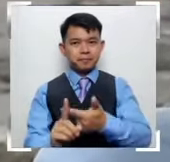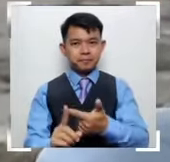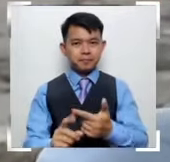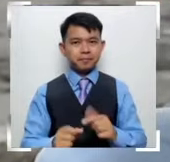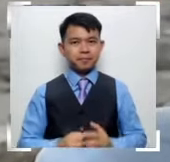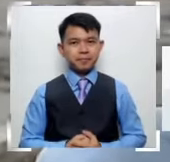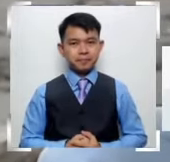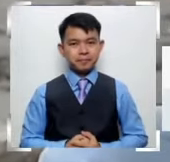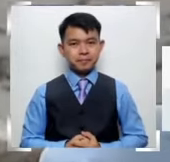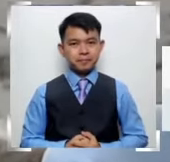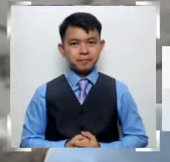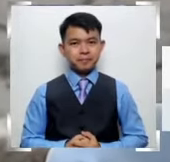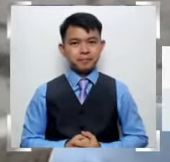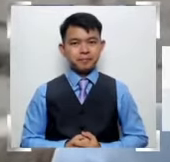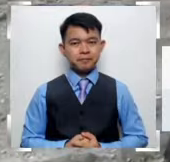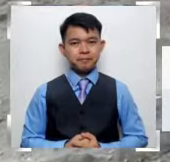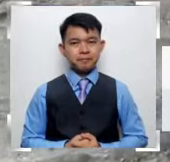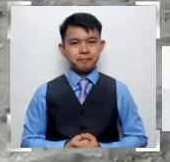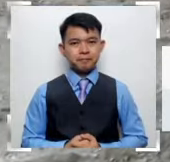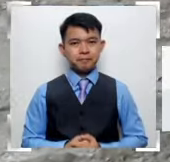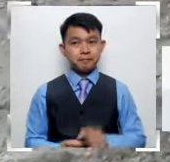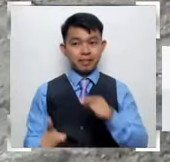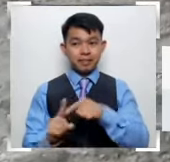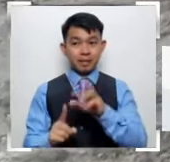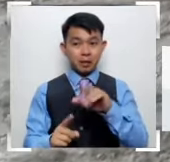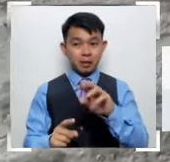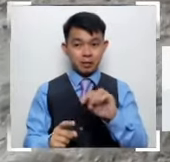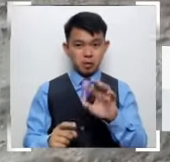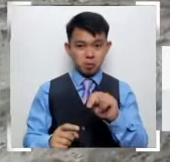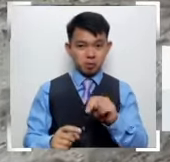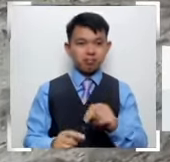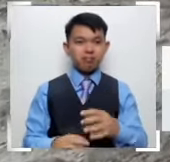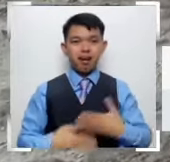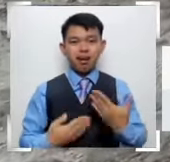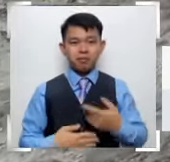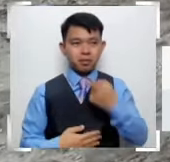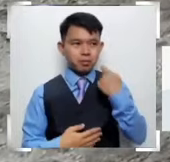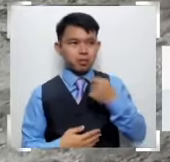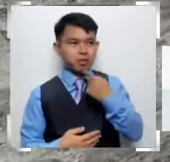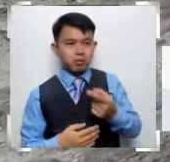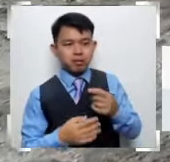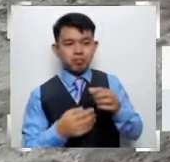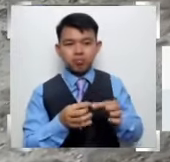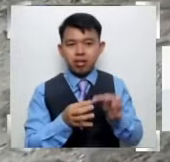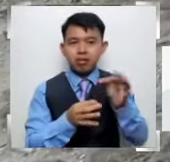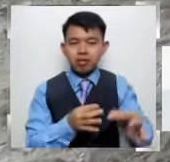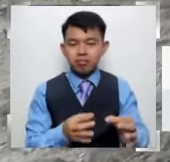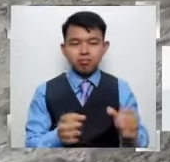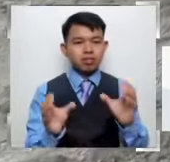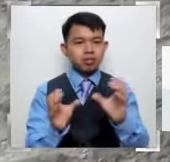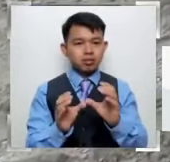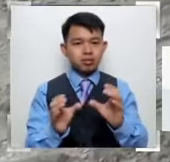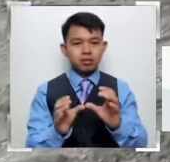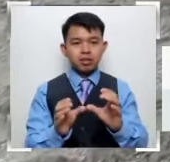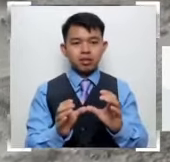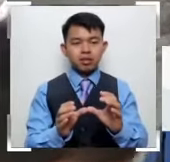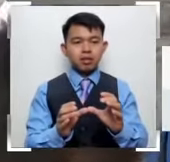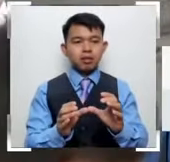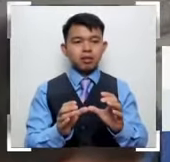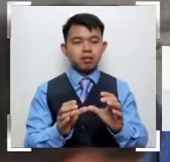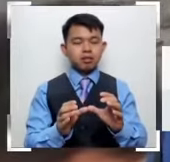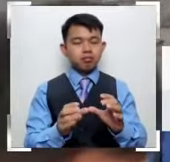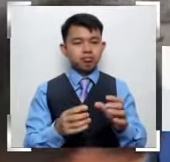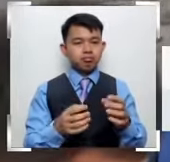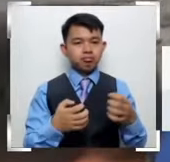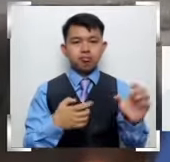Nakahinga na raw ng maluwag si Ramon Galvan sa balitang in-extend ng European Commission ang certification para sa mga Pinoy seafarers para makapagtrabaho sa mga